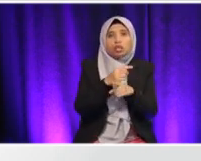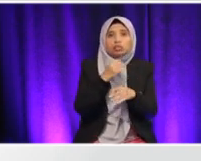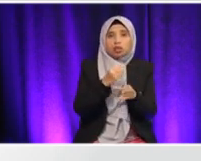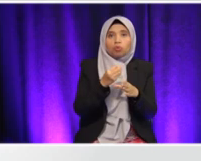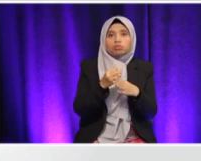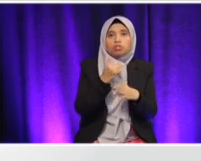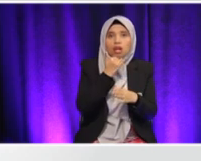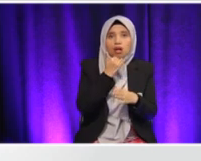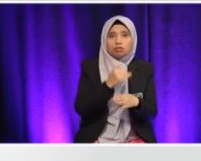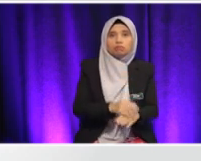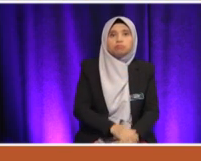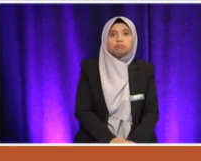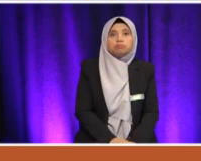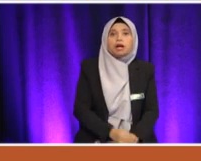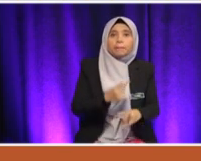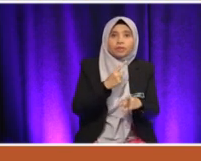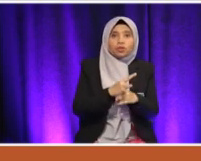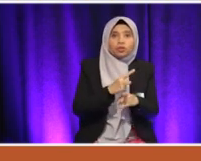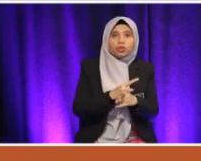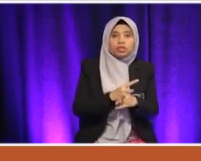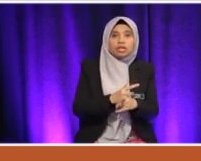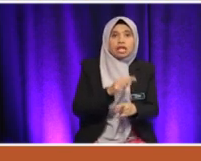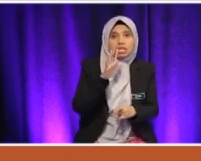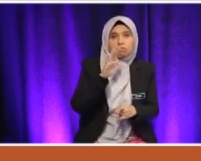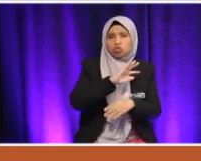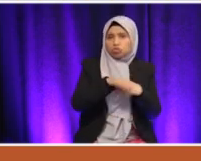Said Ali jawab betul Iya betul